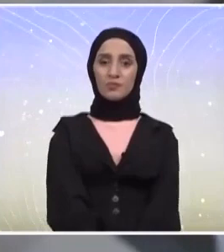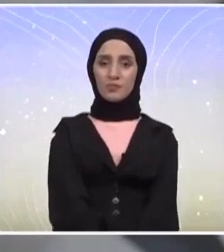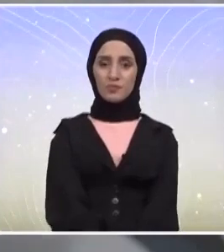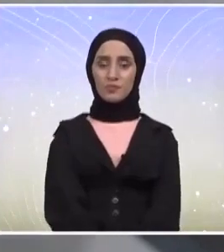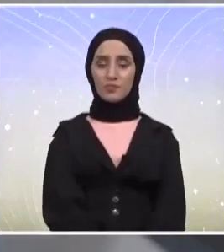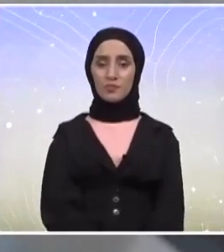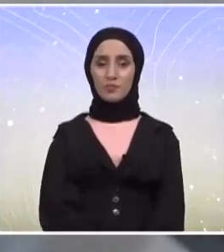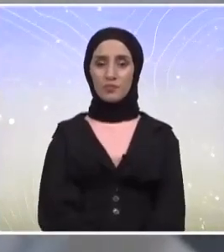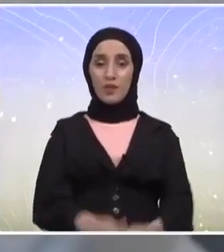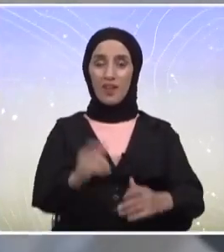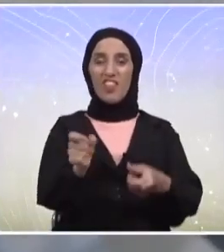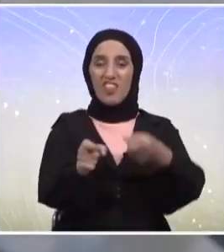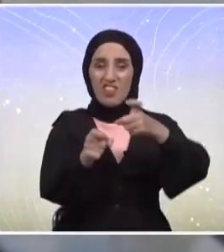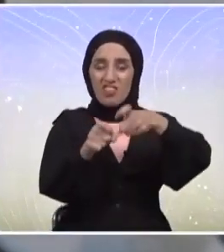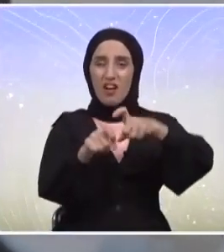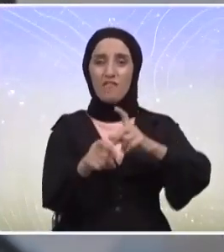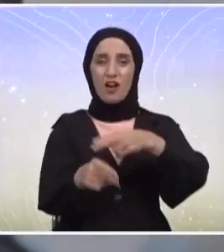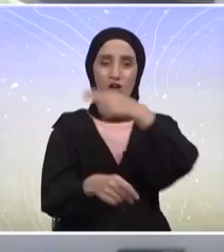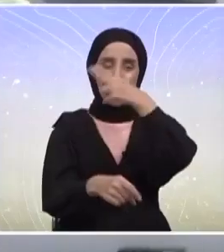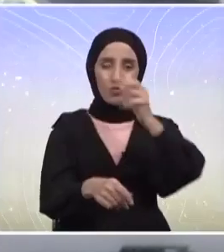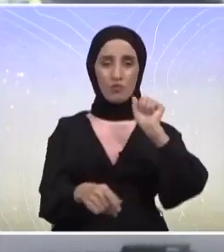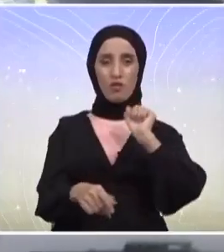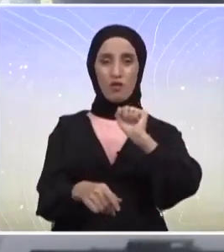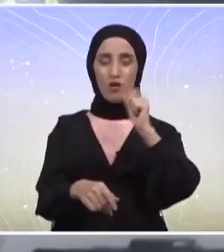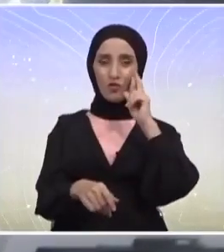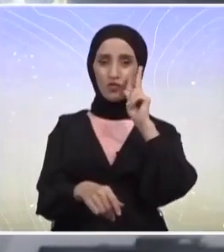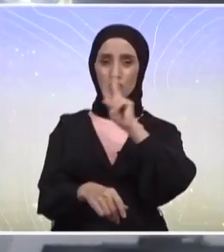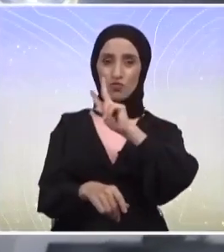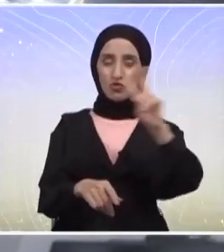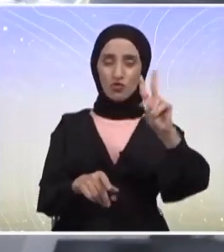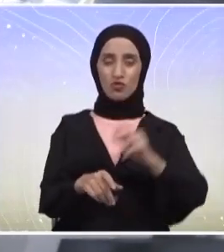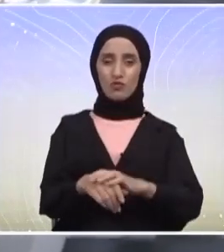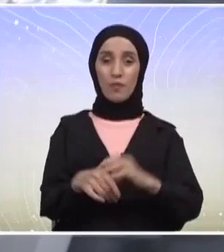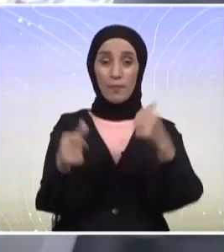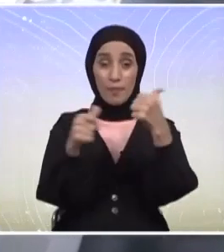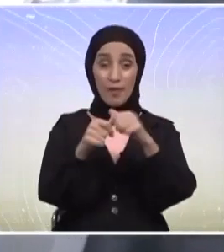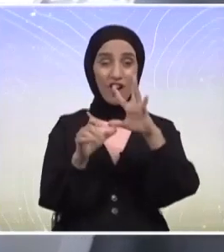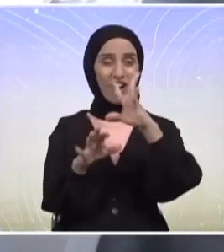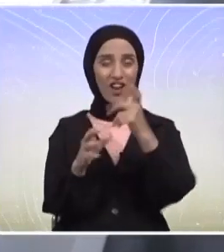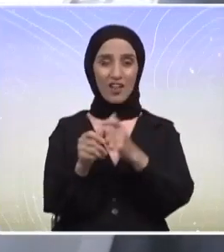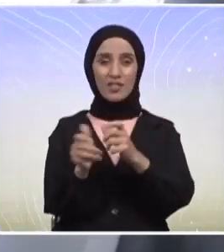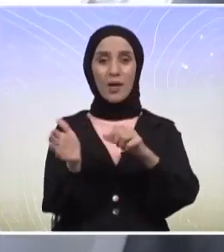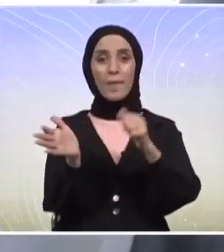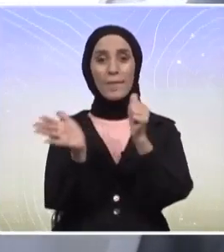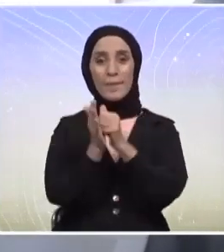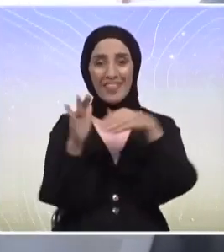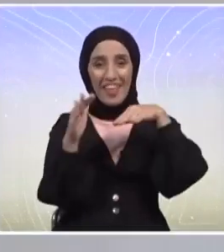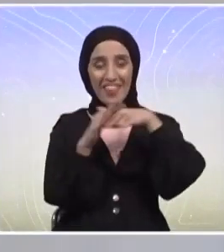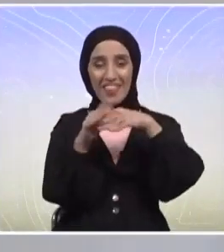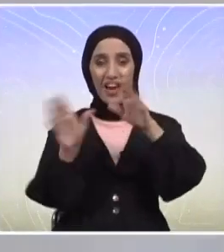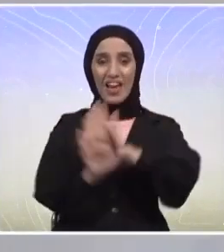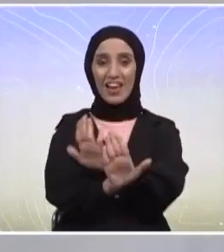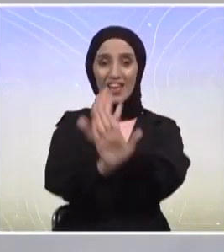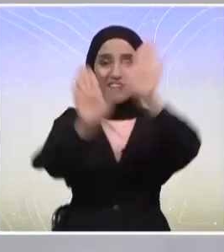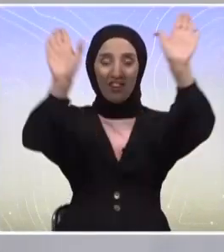وبالإضافة إلى رسوماته التي تشاهد تحت ضوء الشمس. هناك من يختار أن تزين رسومات ياسر